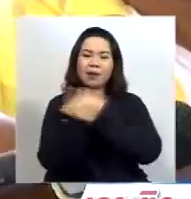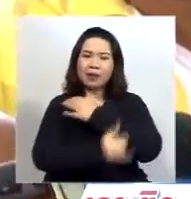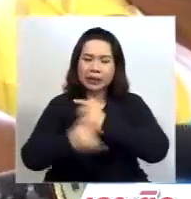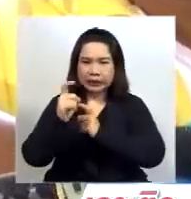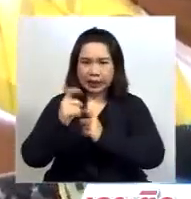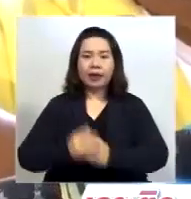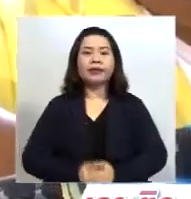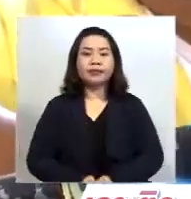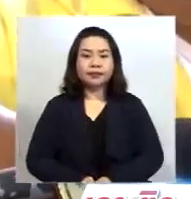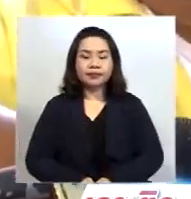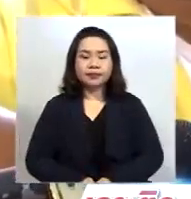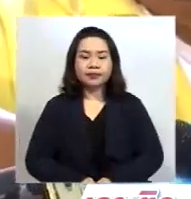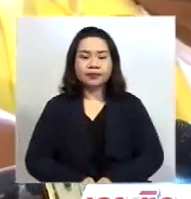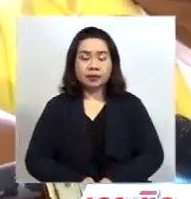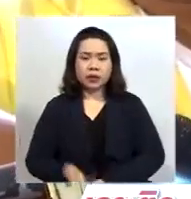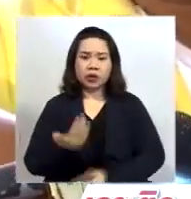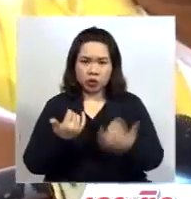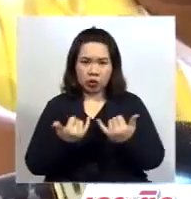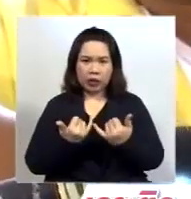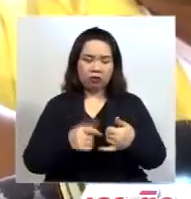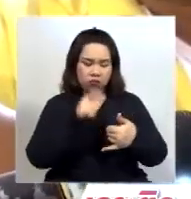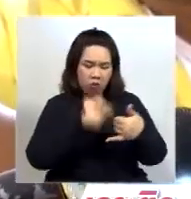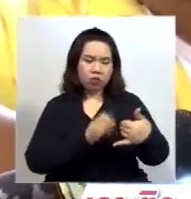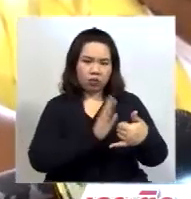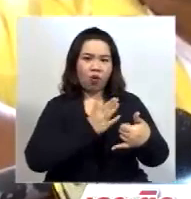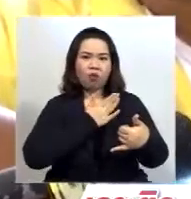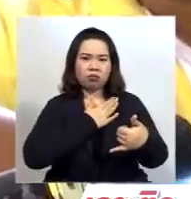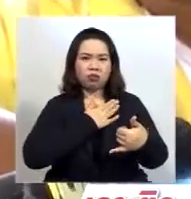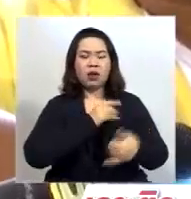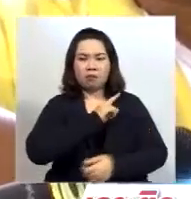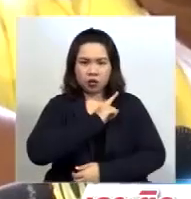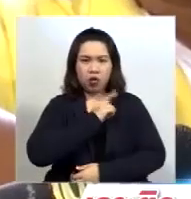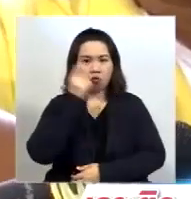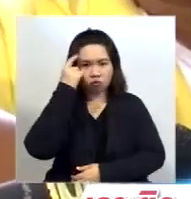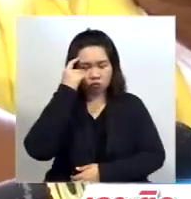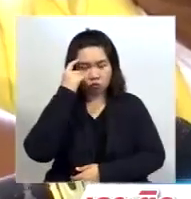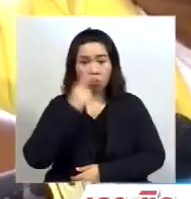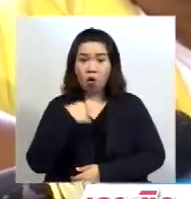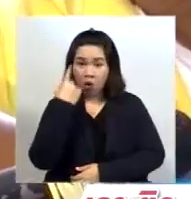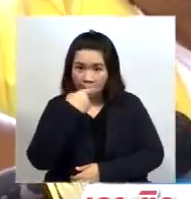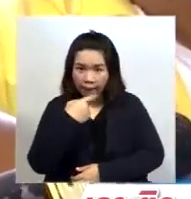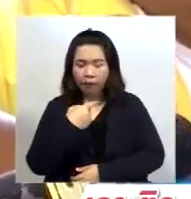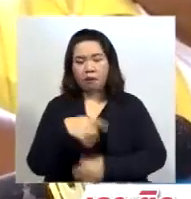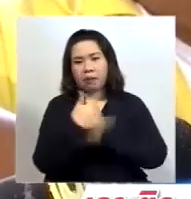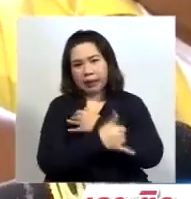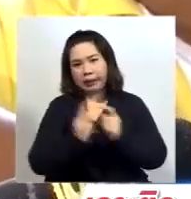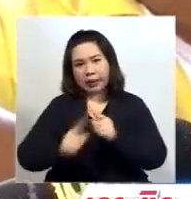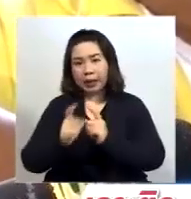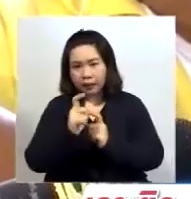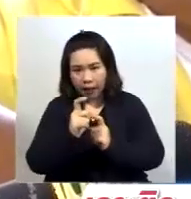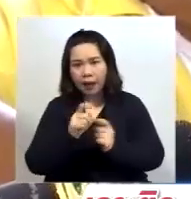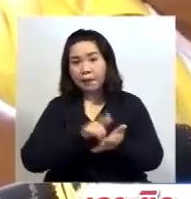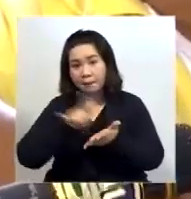ครับไอ้นี่เป็นความรับผิดชอบของแต่ละคนที่จะต้องรู้ว่ากรณีใดที่เสี่ยงนะครับแล้